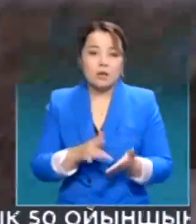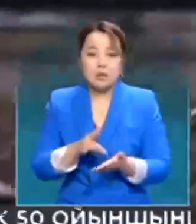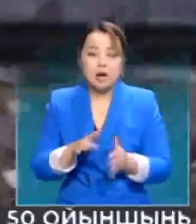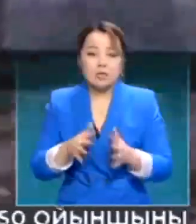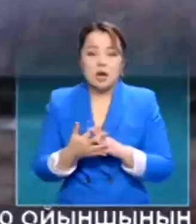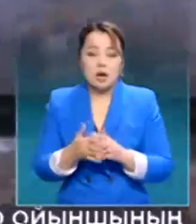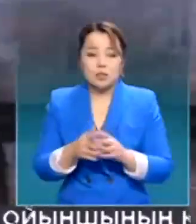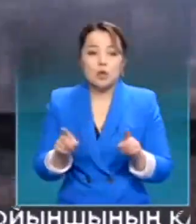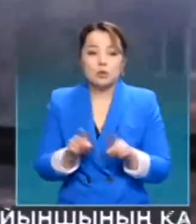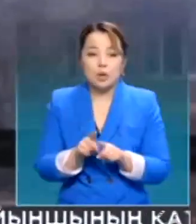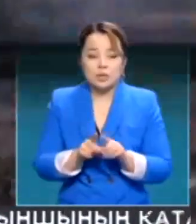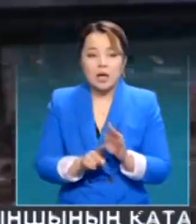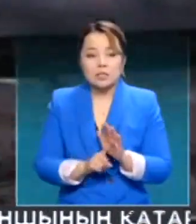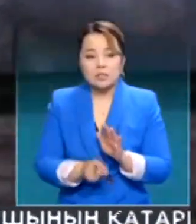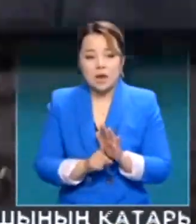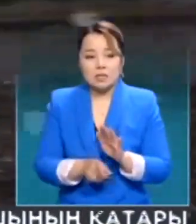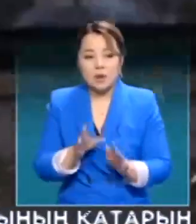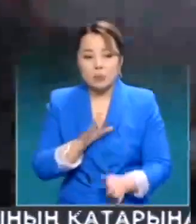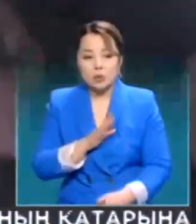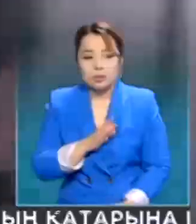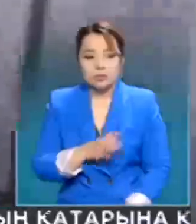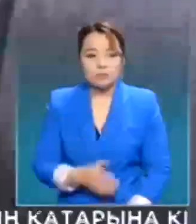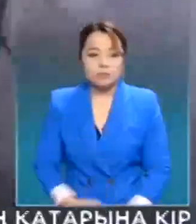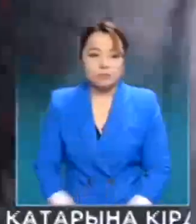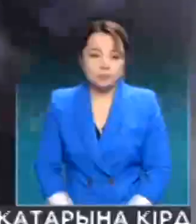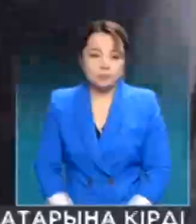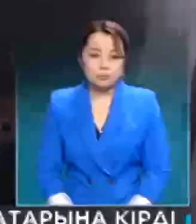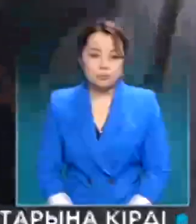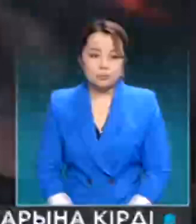да снаряд жаудырып жатыр.